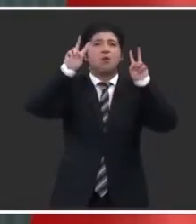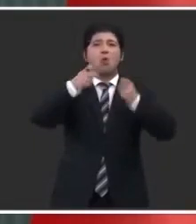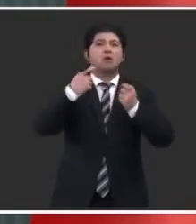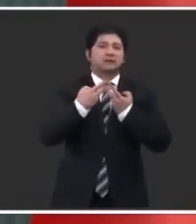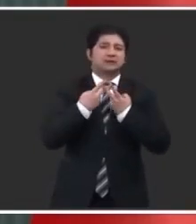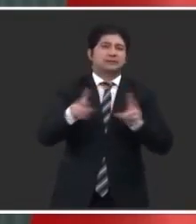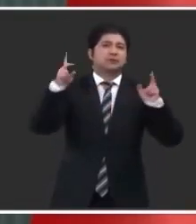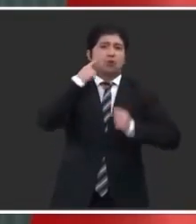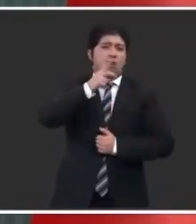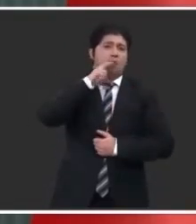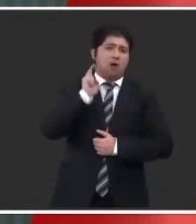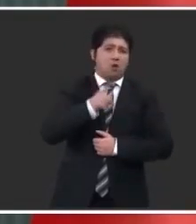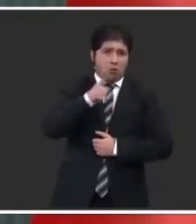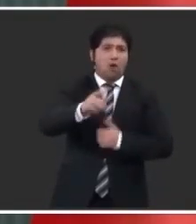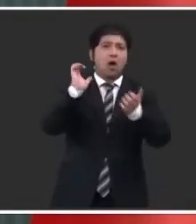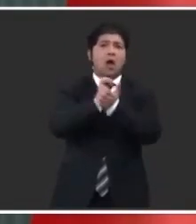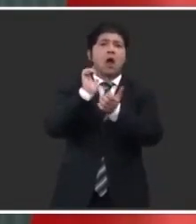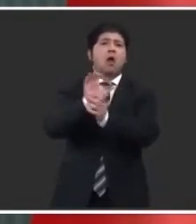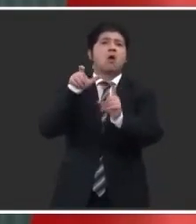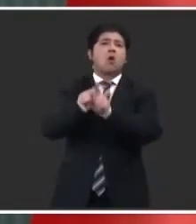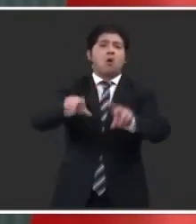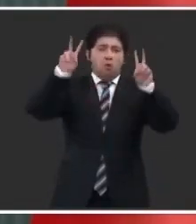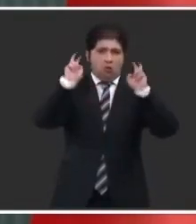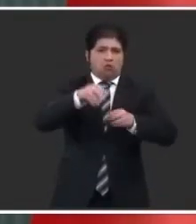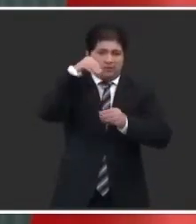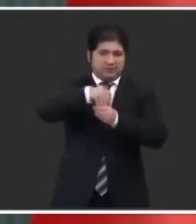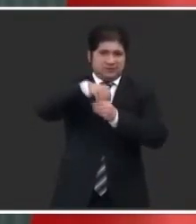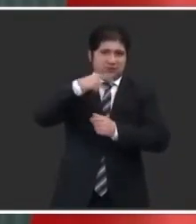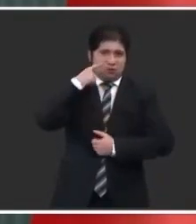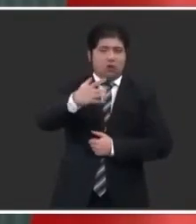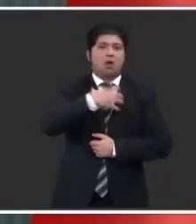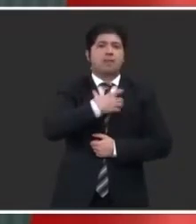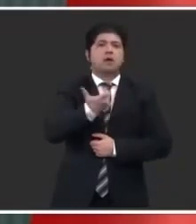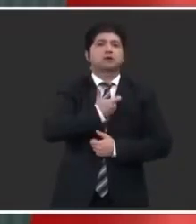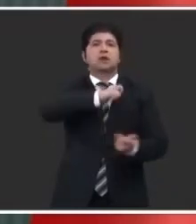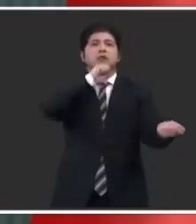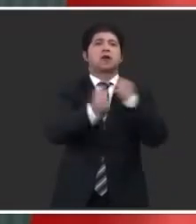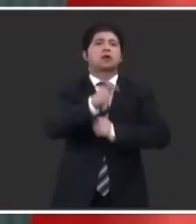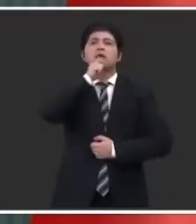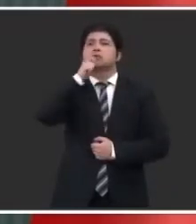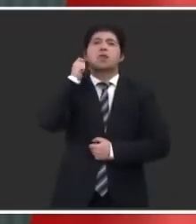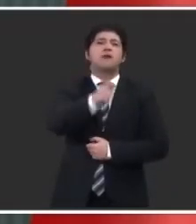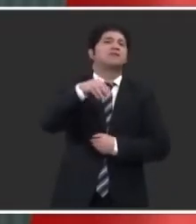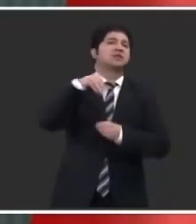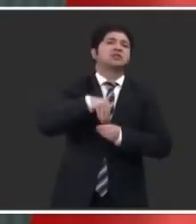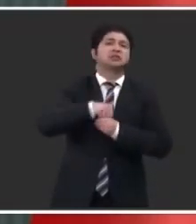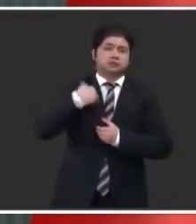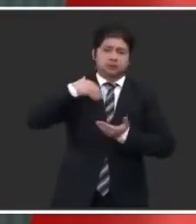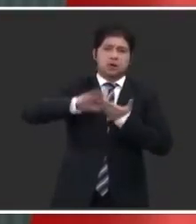serbesttisini ve ailenin korunması hususlarını içeren anayasa değişikliği teklifimizi